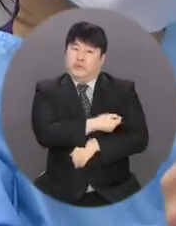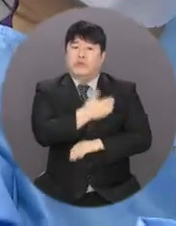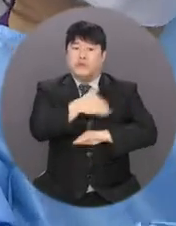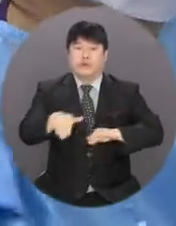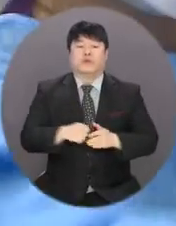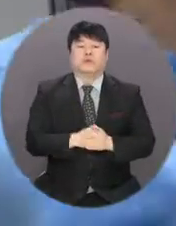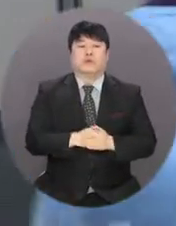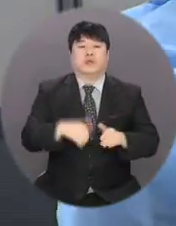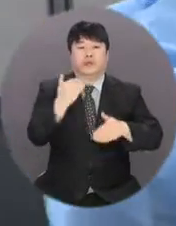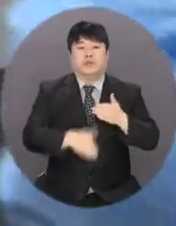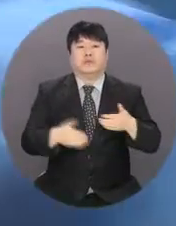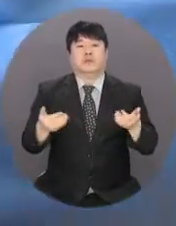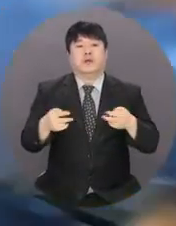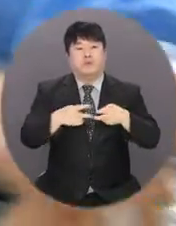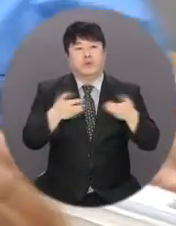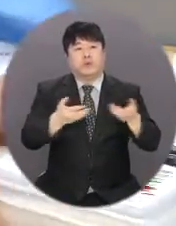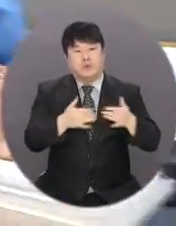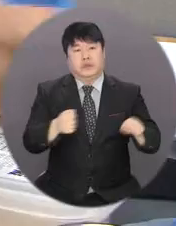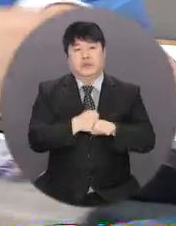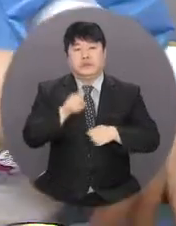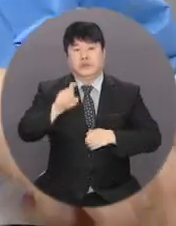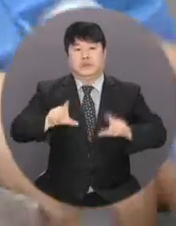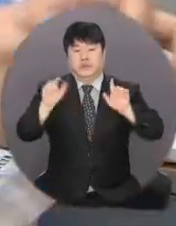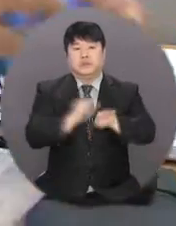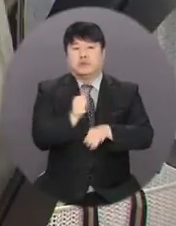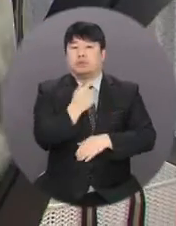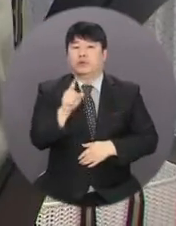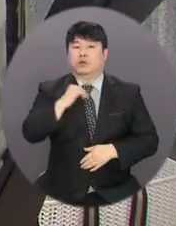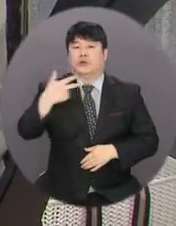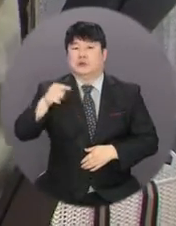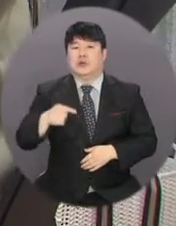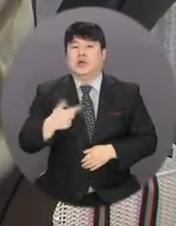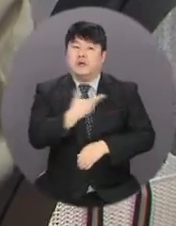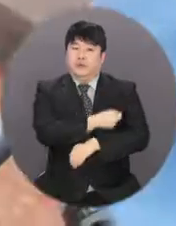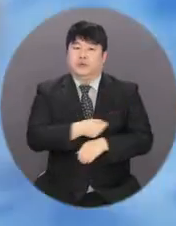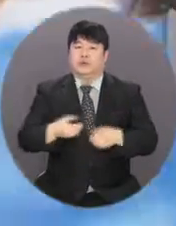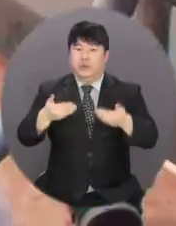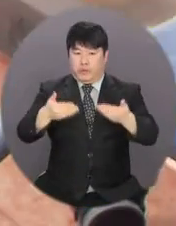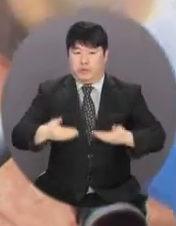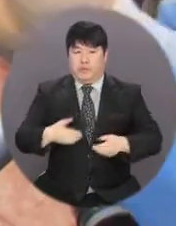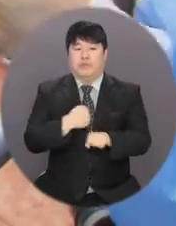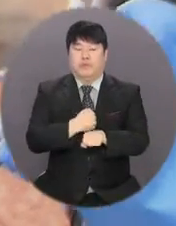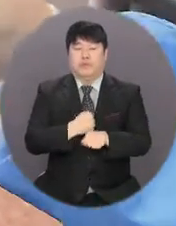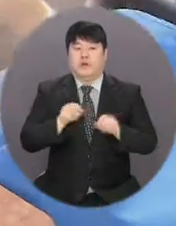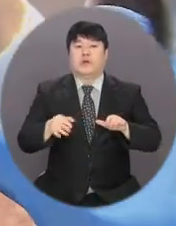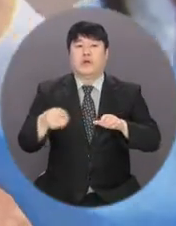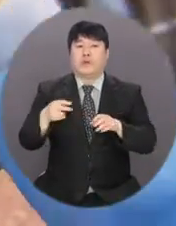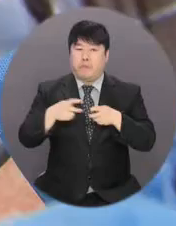예정입니다. 나머지 의료진들은 오는 10일부터 화이자 백신을 배송받아 소속된 병원에서 접종받게